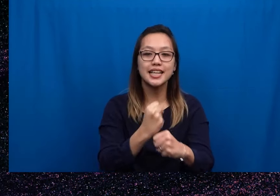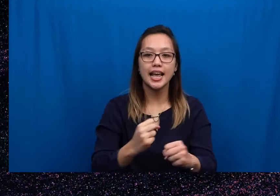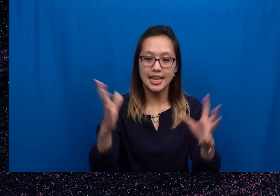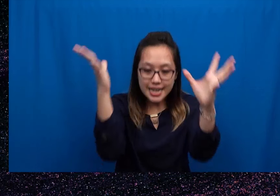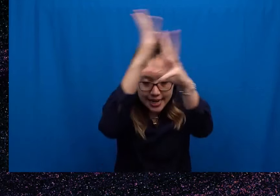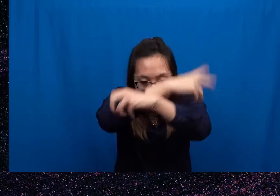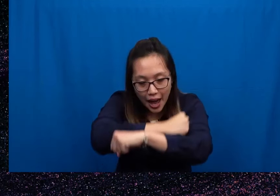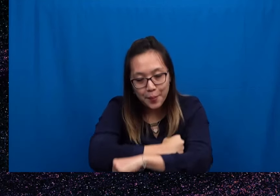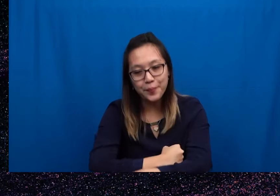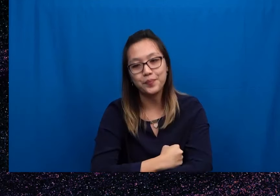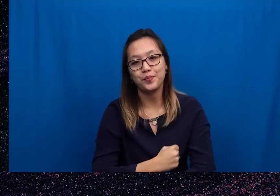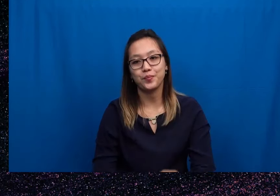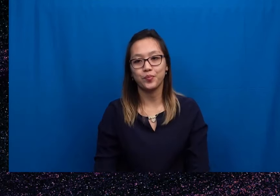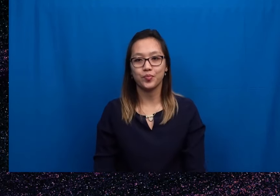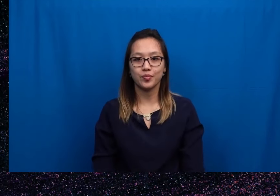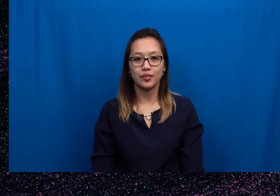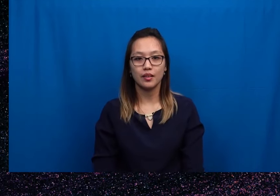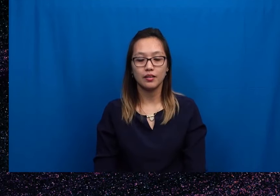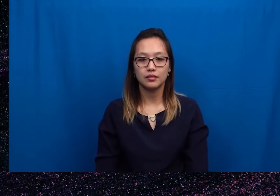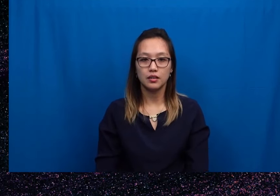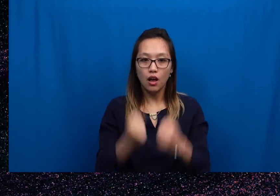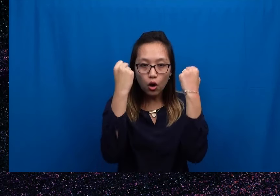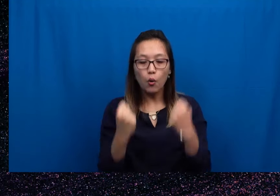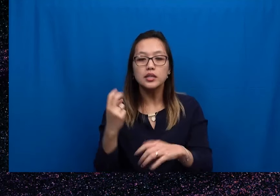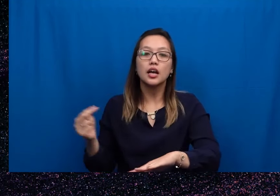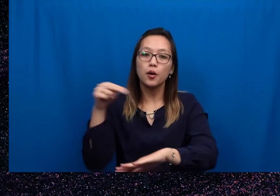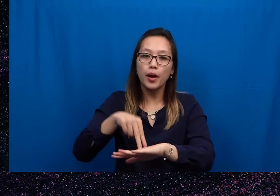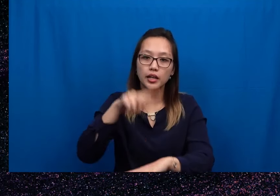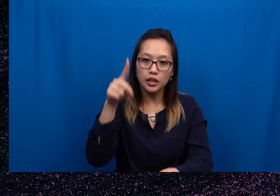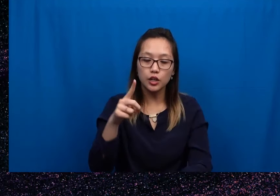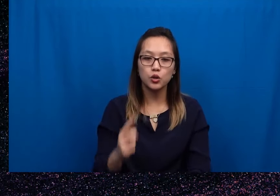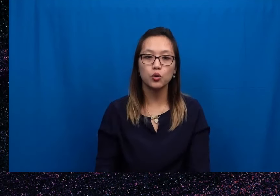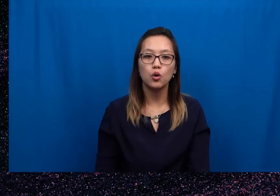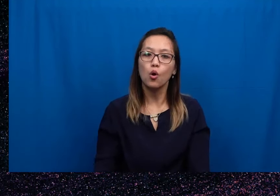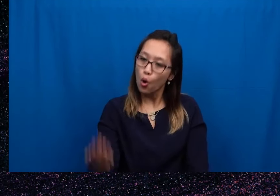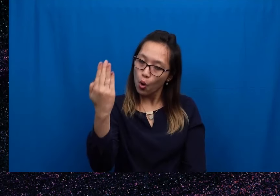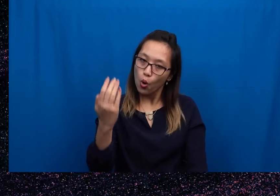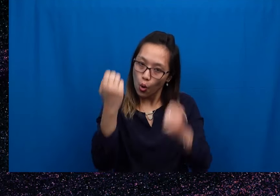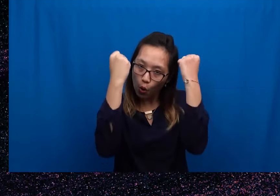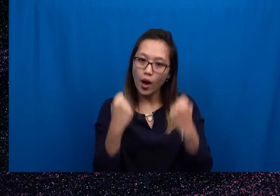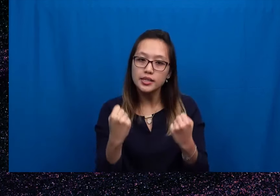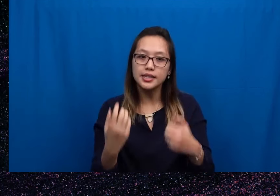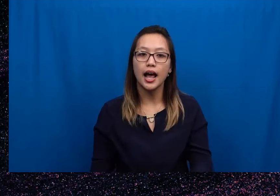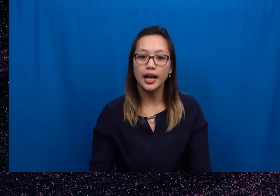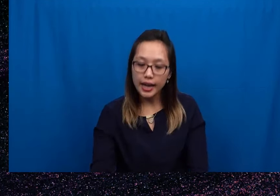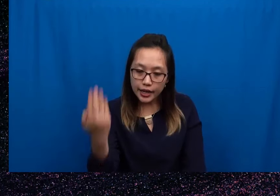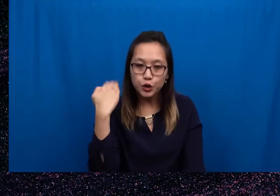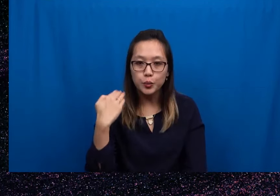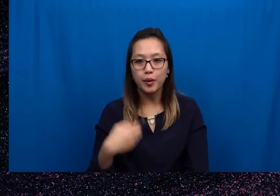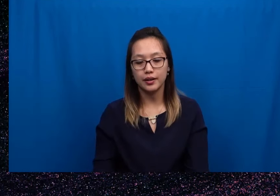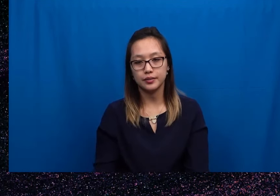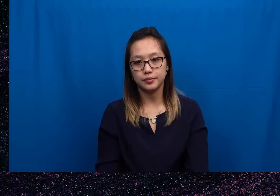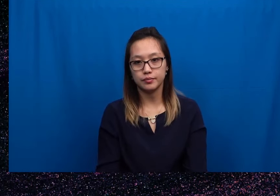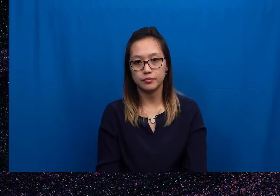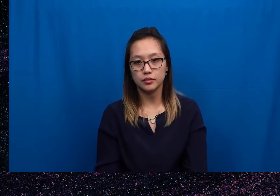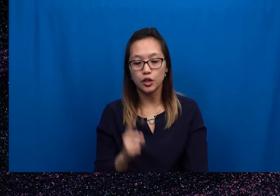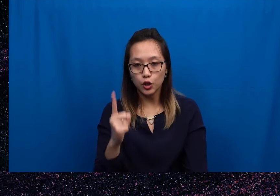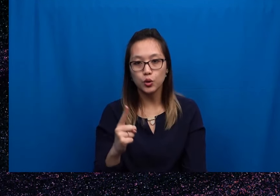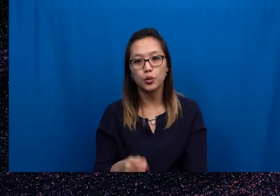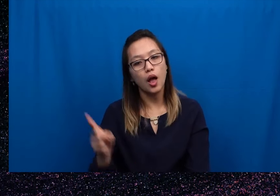kegelapan. Nah, kuasa kebangkitan itu adalah kuasa kehidupan. Dan kuasa kehidupan itu adalah terang